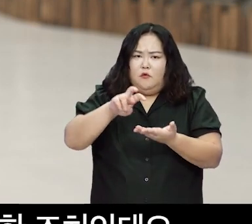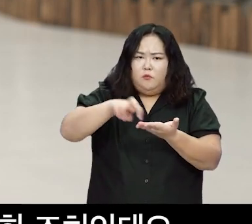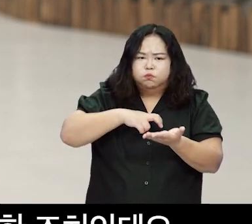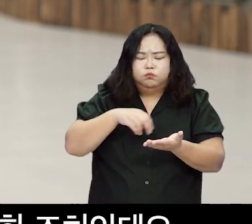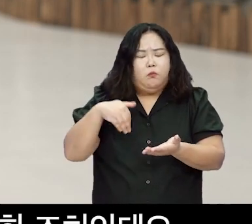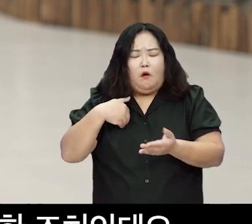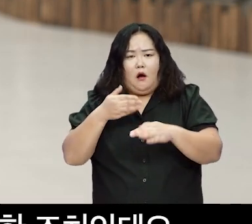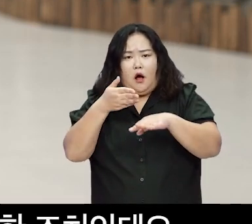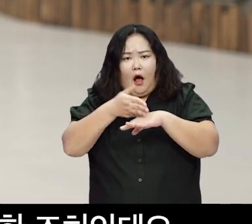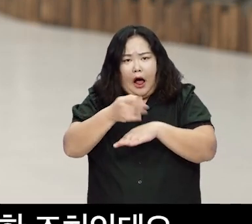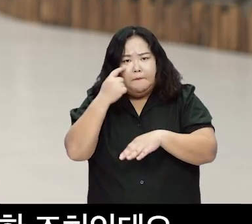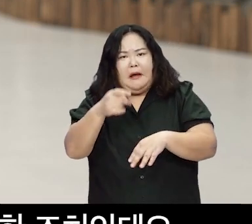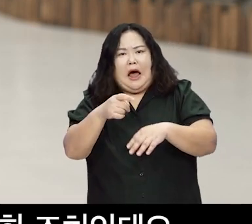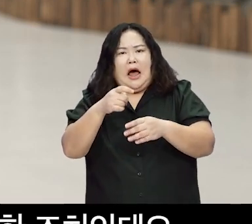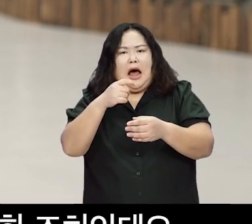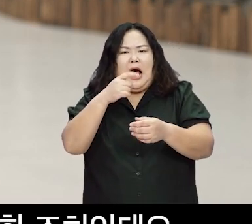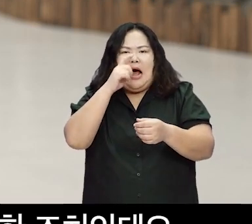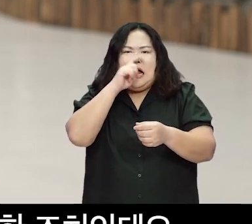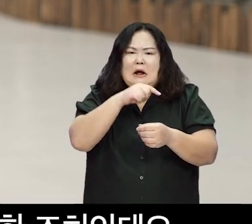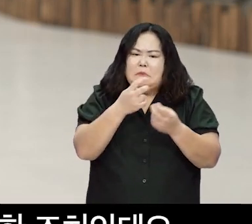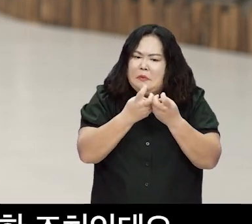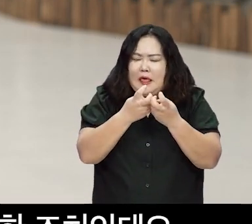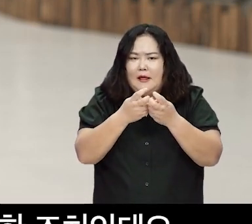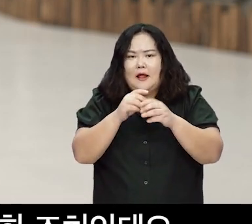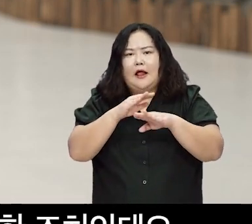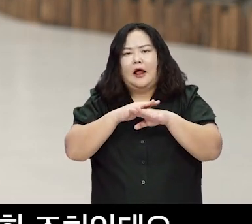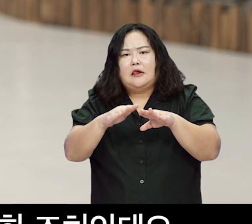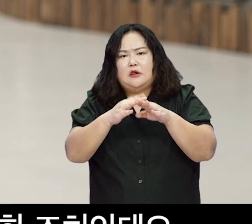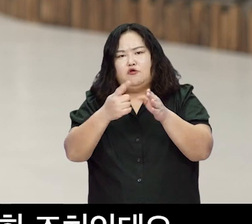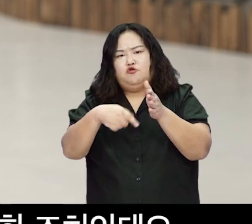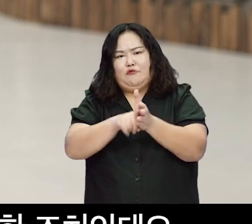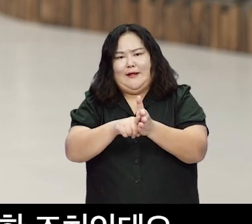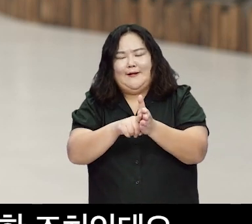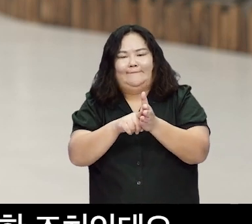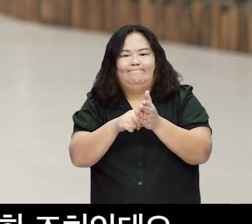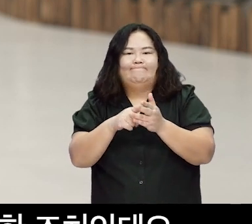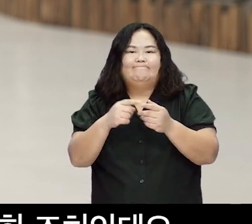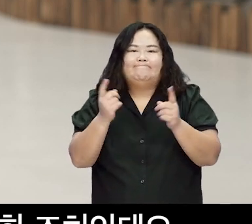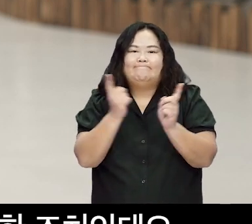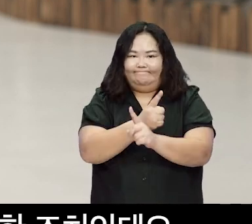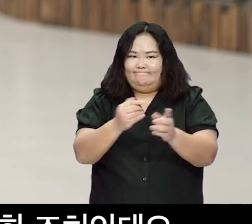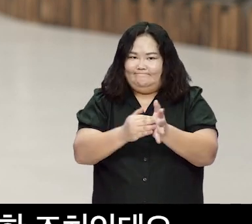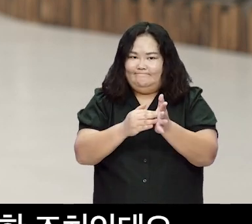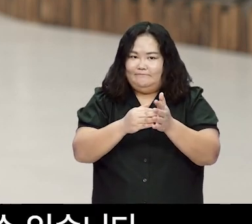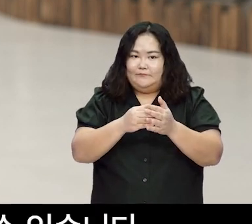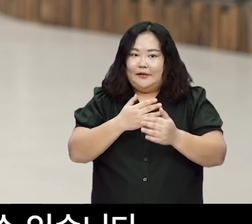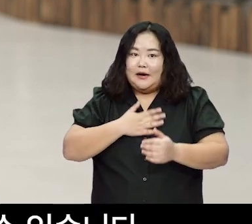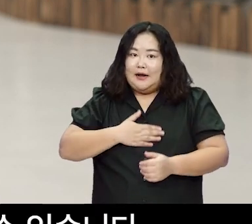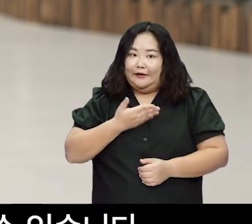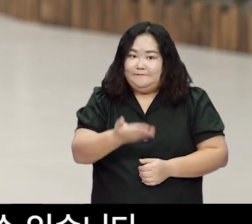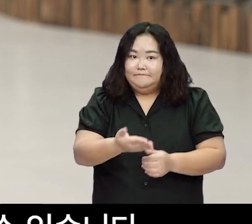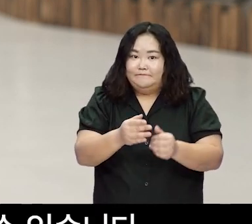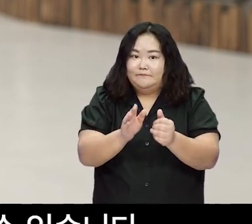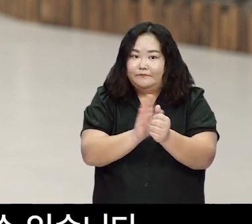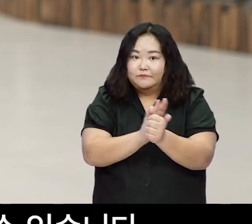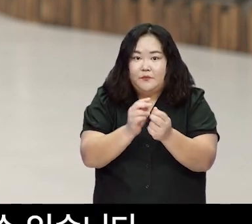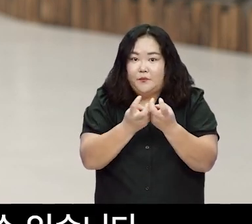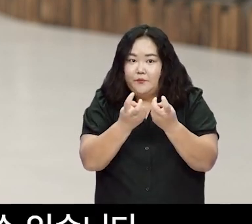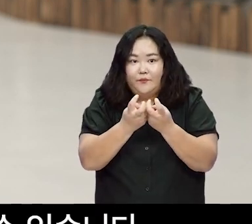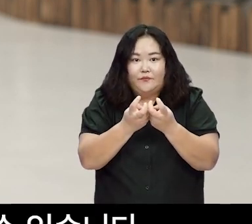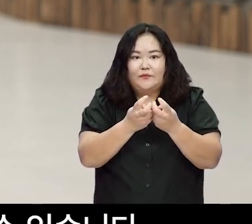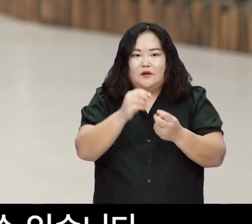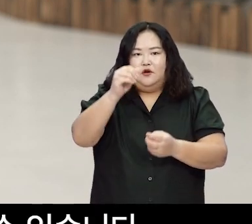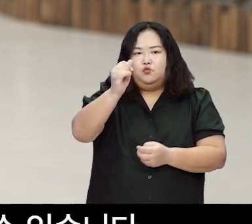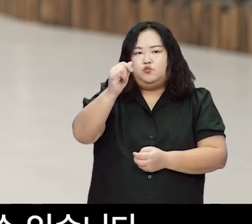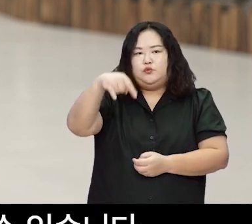수신 여부를 모르거나 늦게 확인하게 되는 문자 메시지의 단점을 보완하기 위한 조치인데요 알림서비스는 통합 주정차